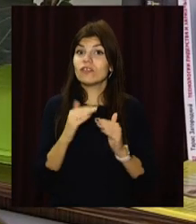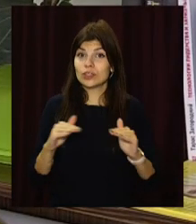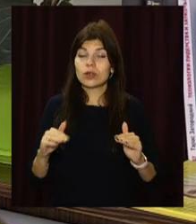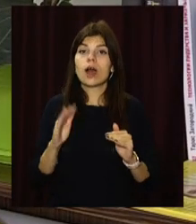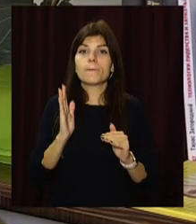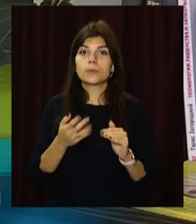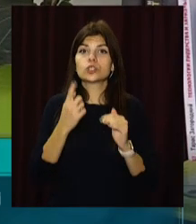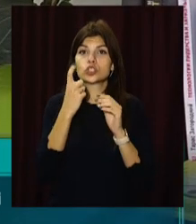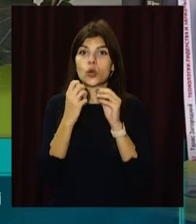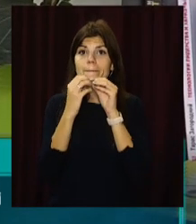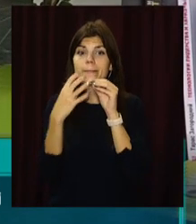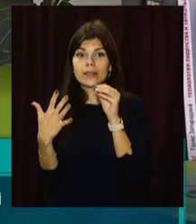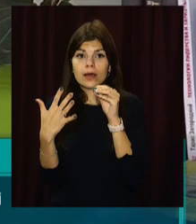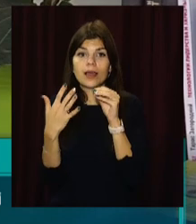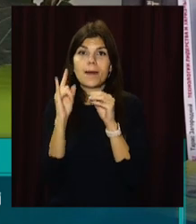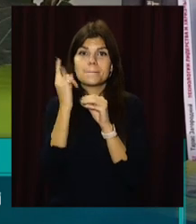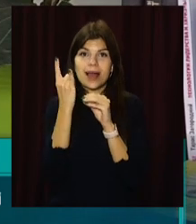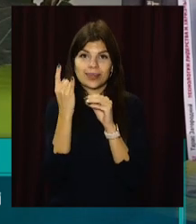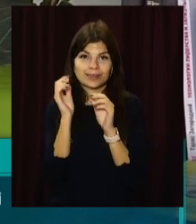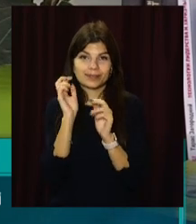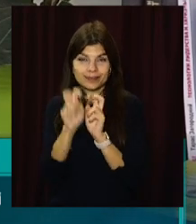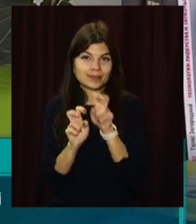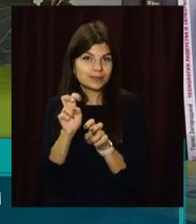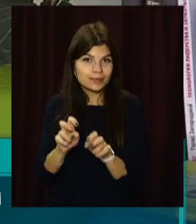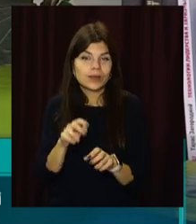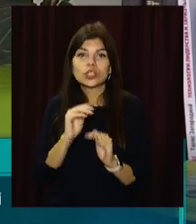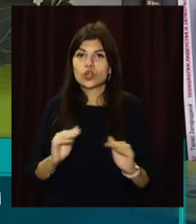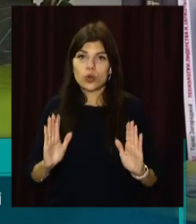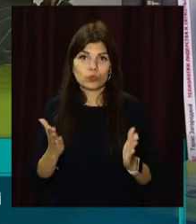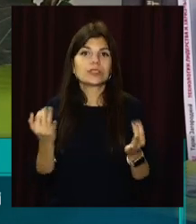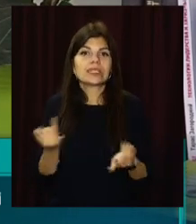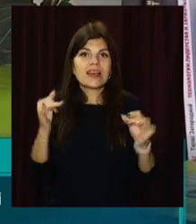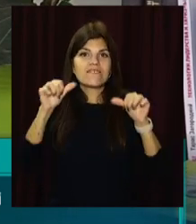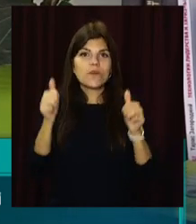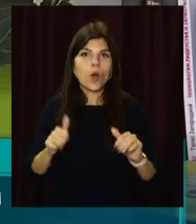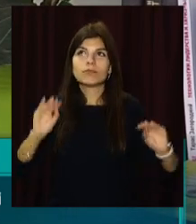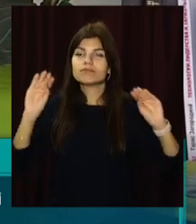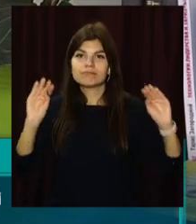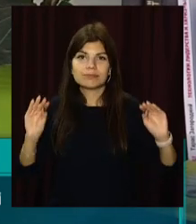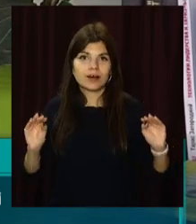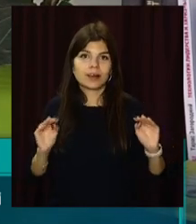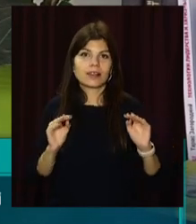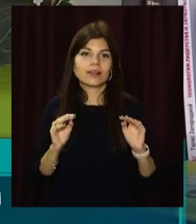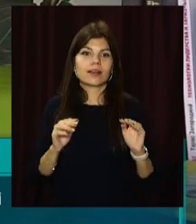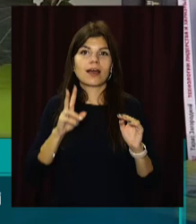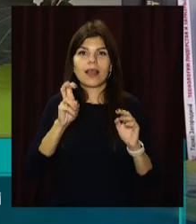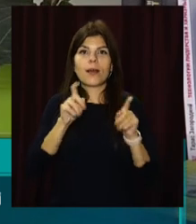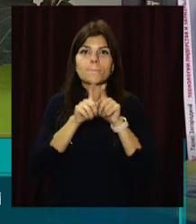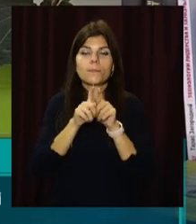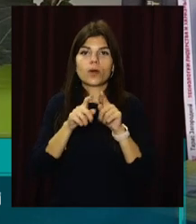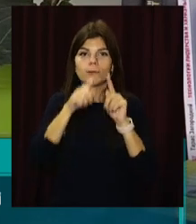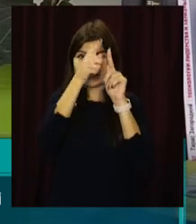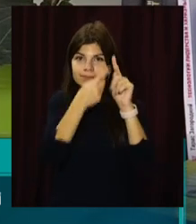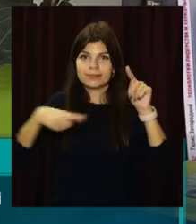піде 115 малюків. Садочок буде в дуже цікавій формі, формі підкови. Такий садок ми